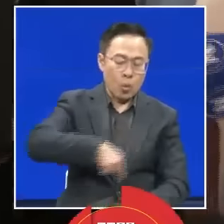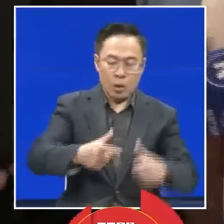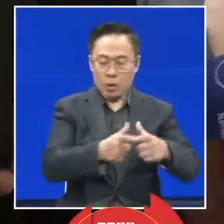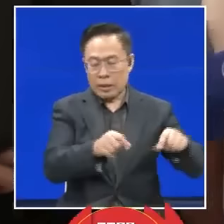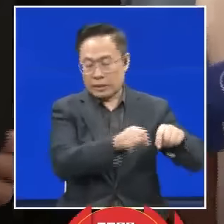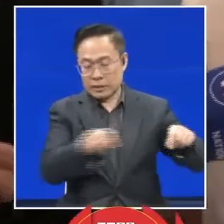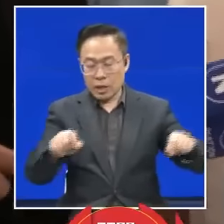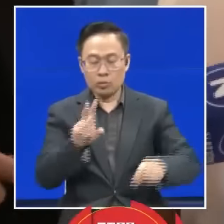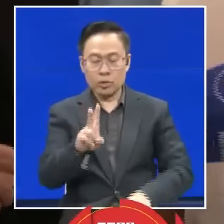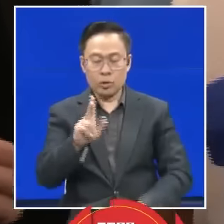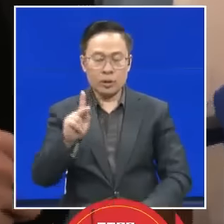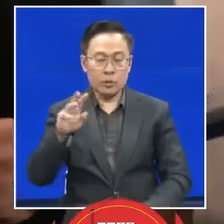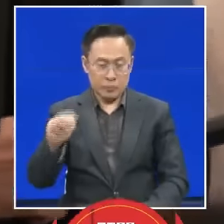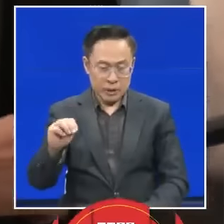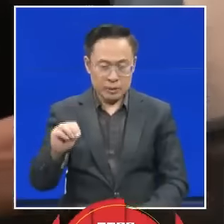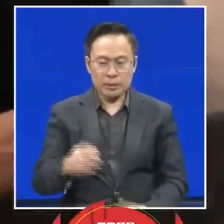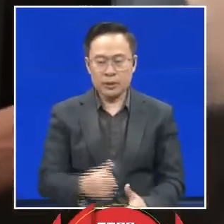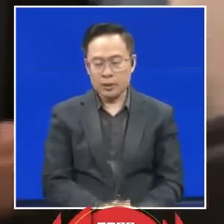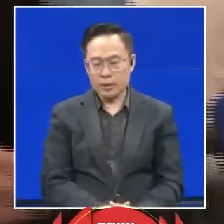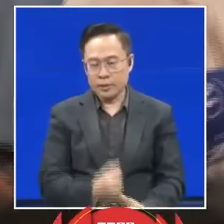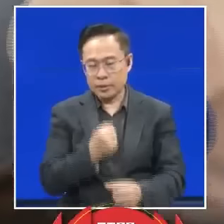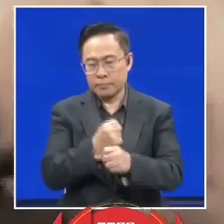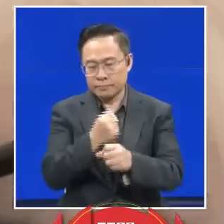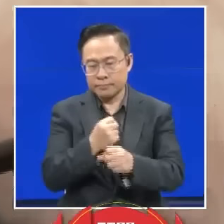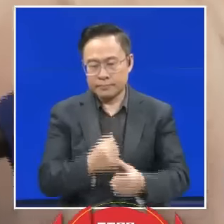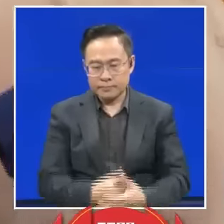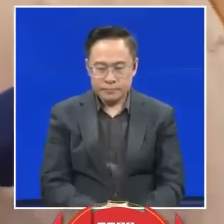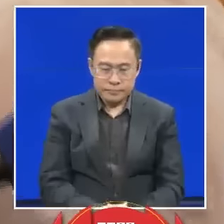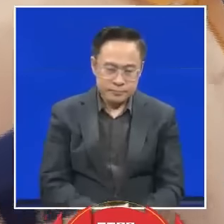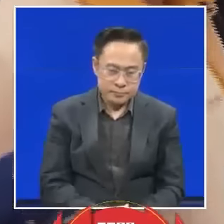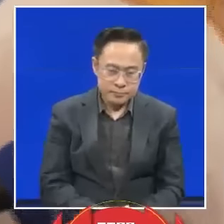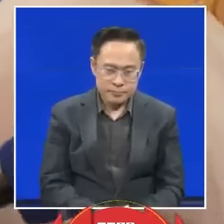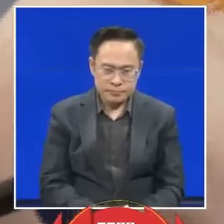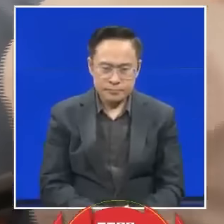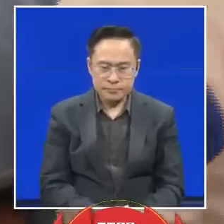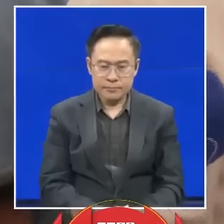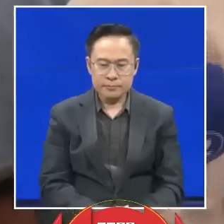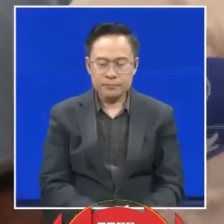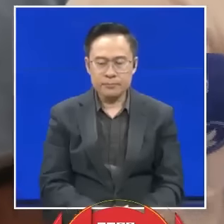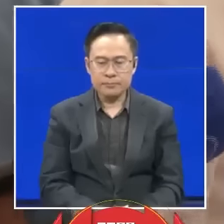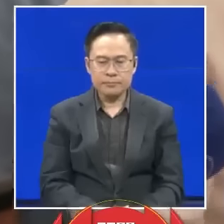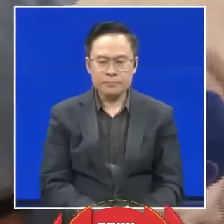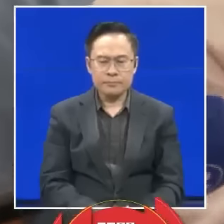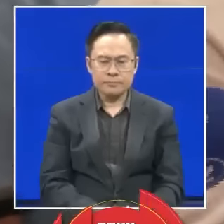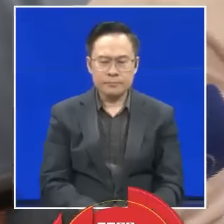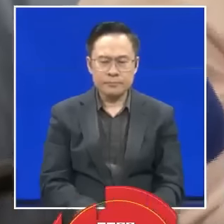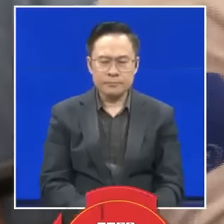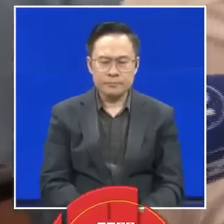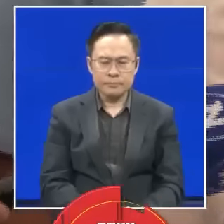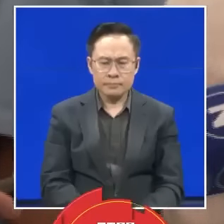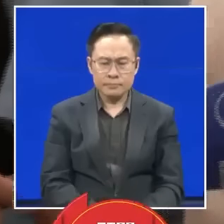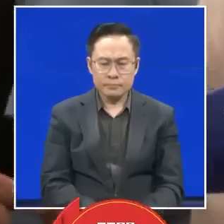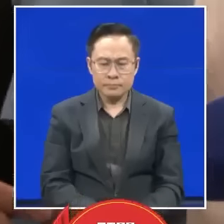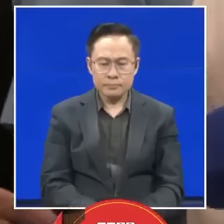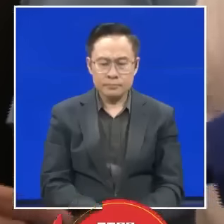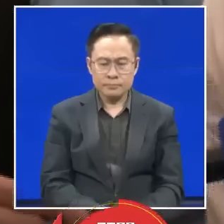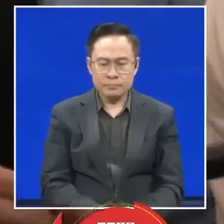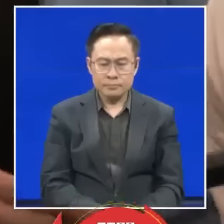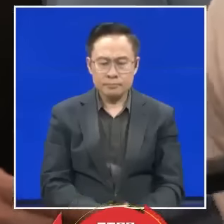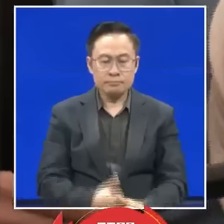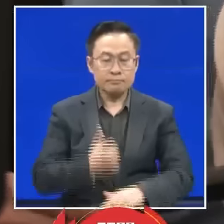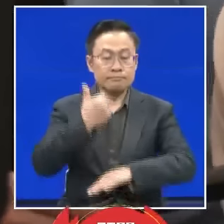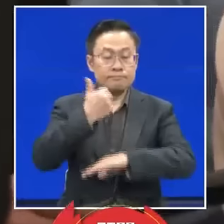นี้คือสภาพอาการที่ทำอันนี้ก่อนหน้านะครับตอนนี้ปัจจุบันเป็นนี ้เรางบกรมชลประทานภูมิภ